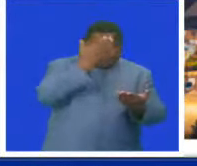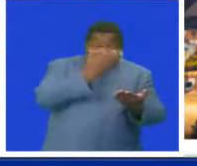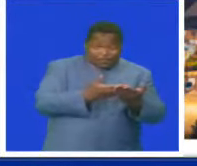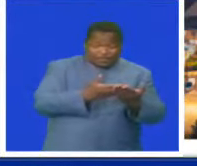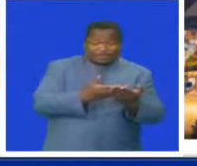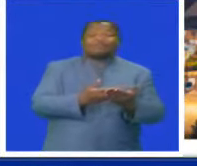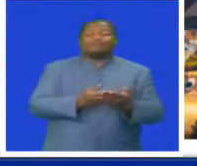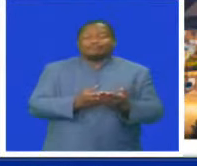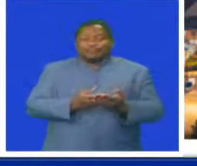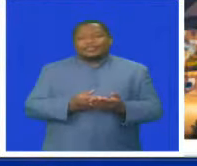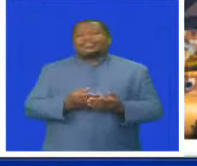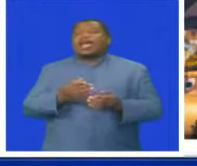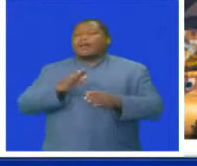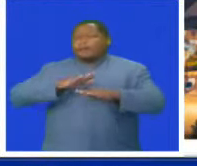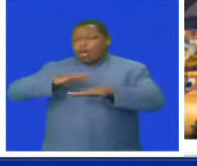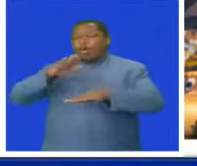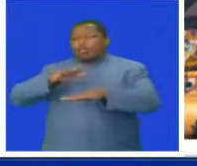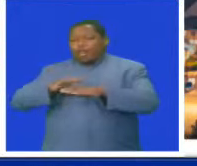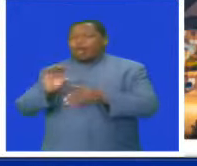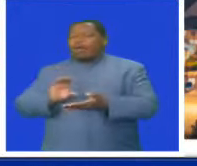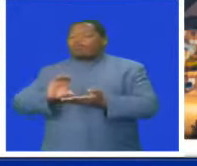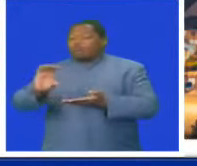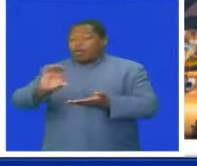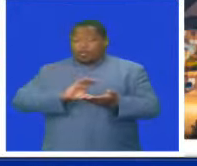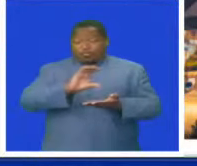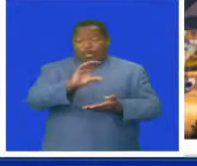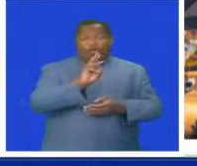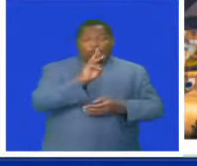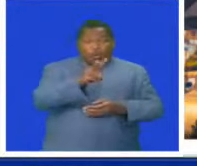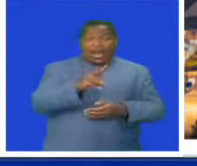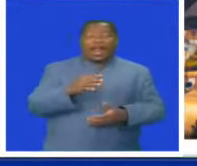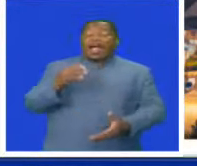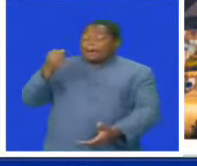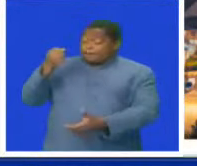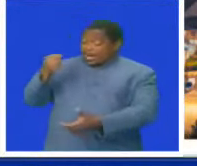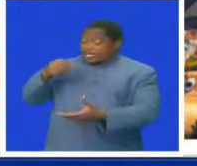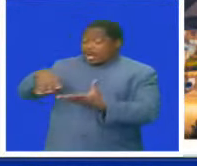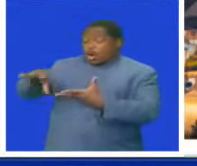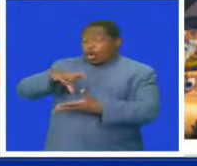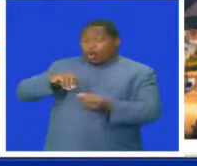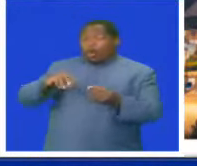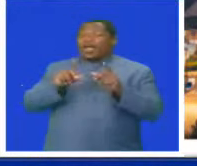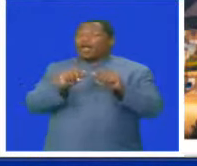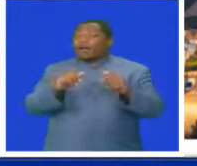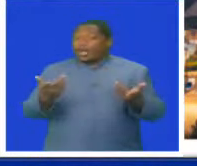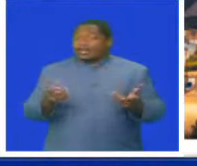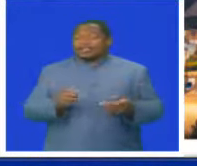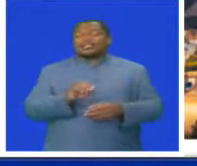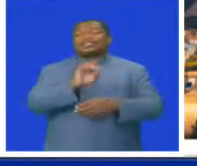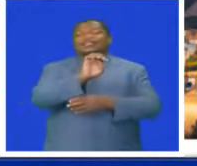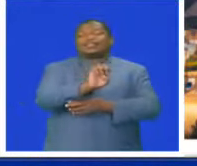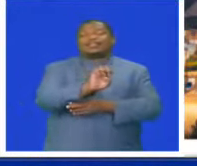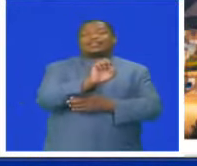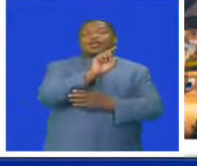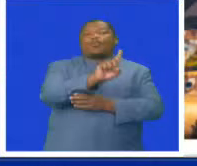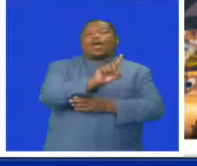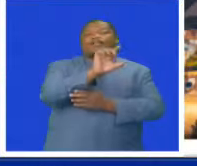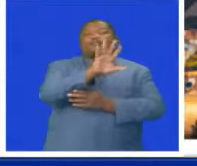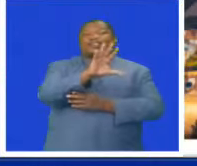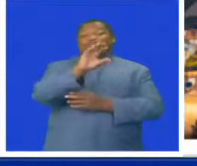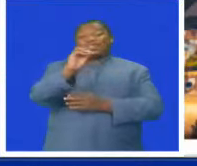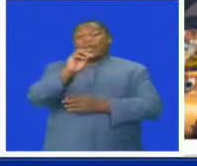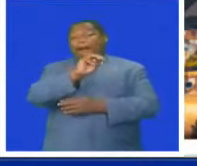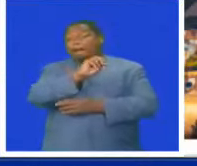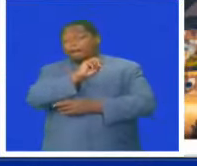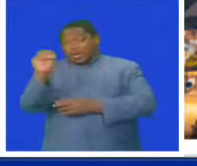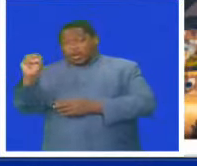labafundzi imali lelinganiselwa etigitsini letili khulu nemashumi lasihlanu temalangeni 150 million